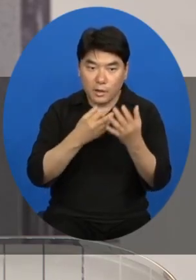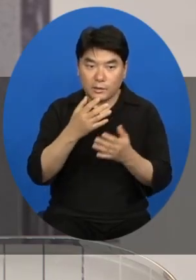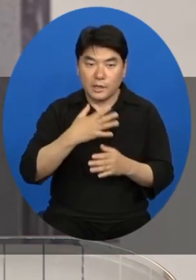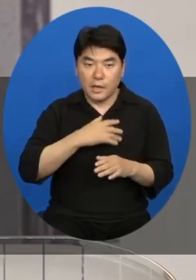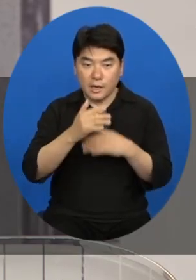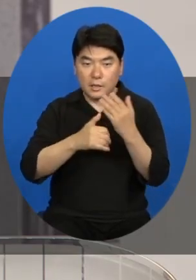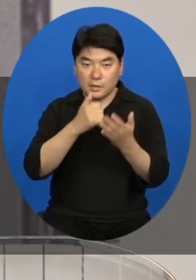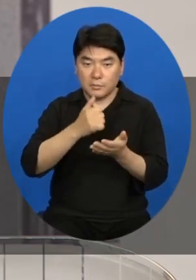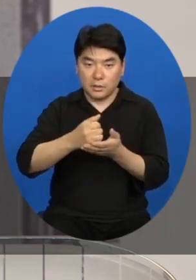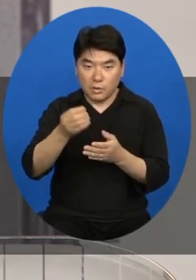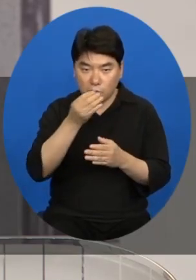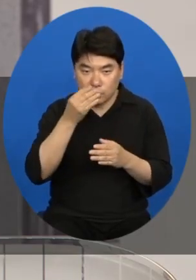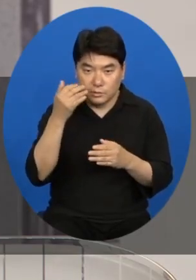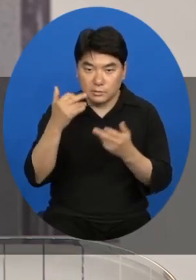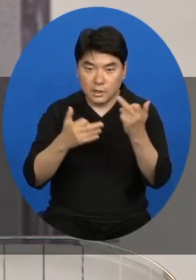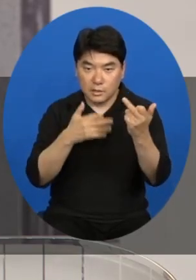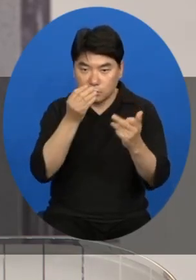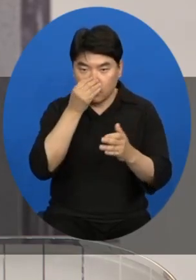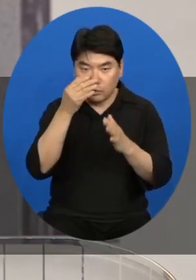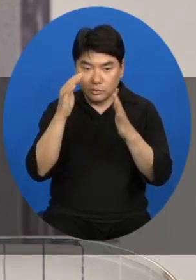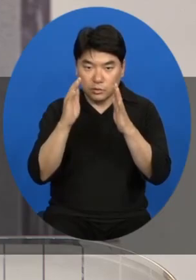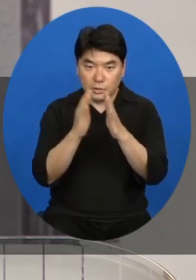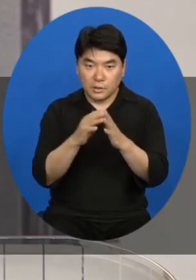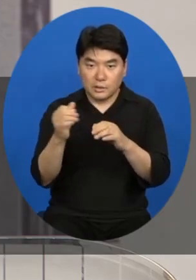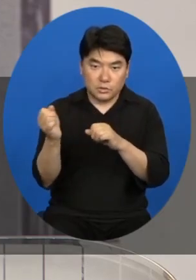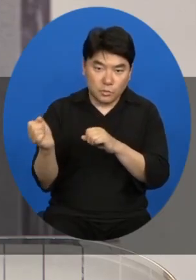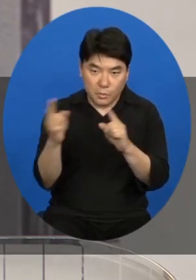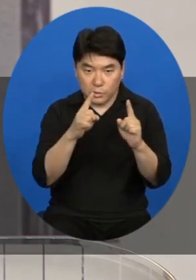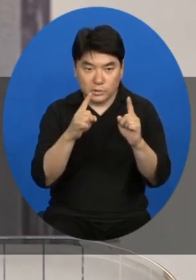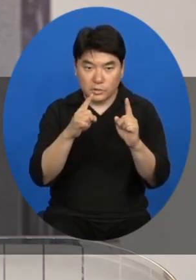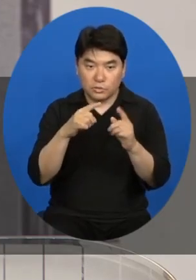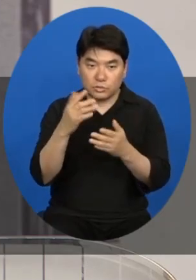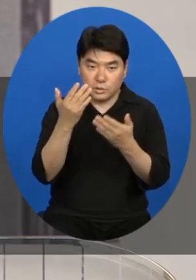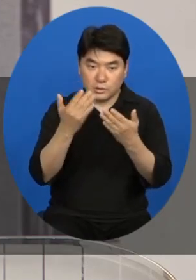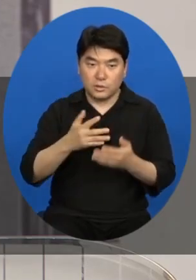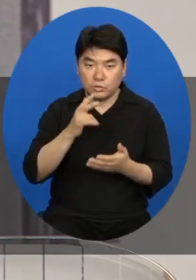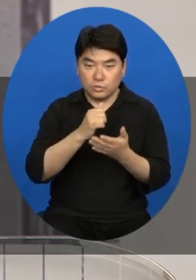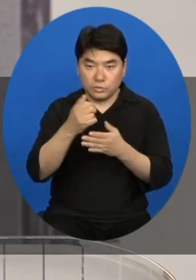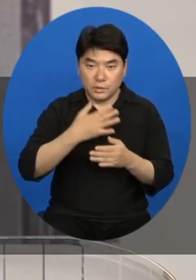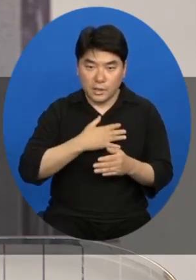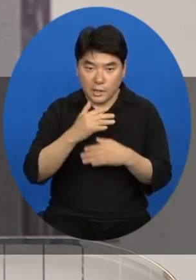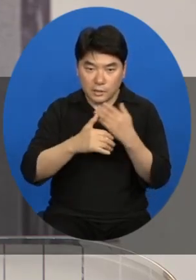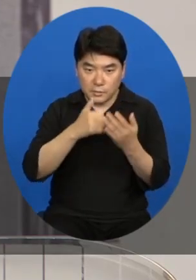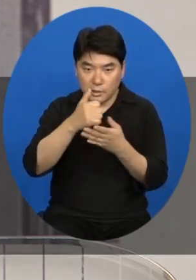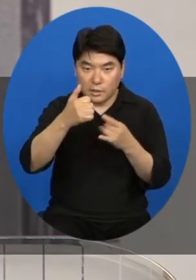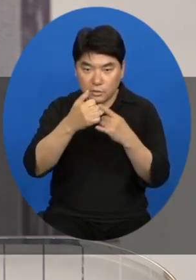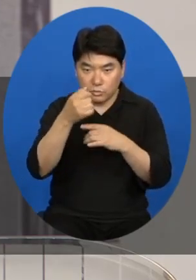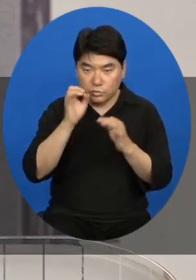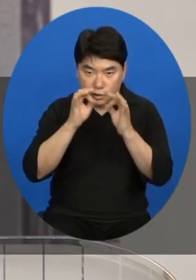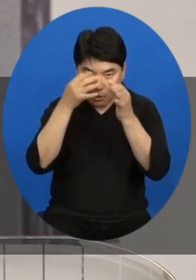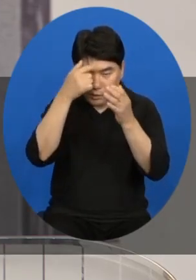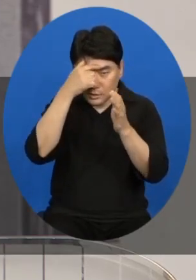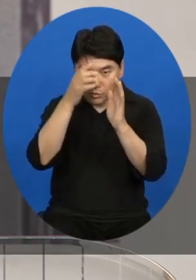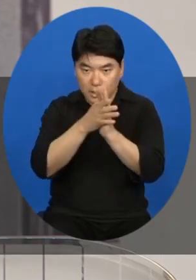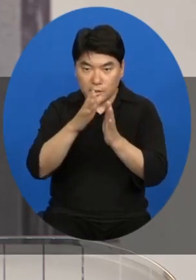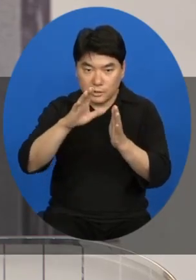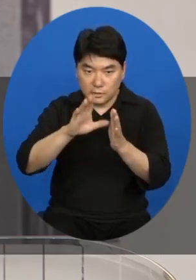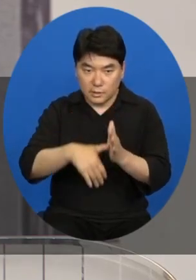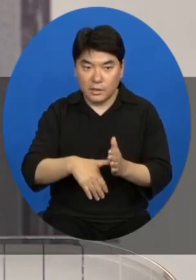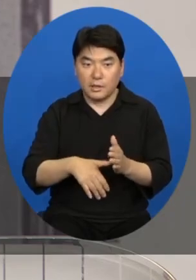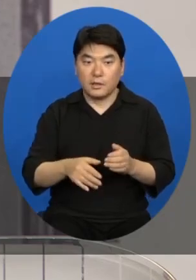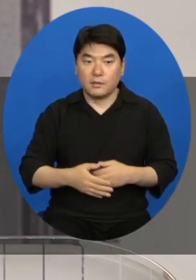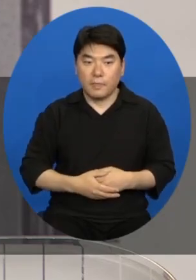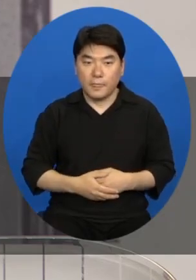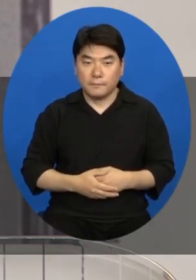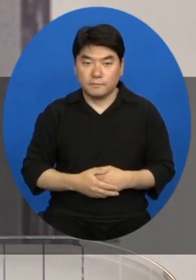나의 하나님의 거룩한 산 성전을 다시 회복시켜 주시기를 주 나의 하나님께 간구할 때에